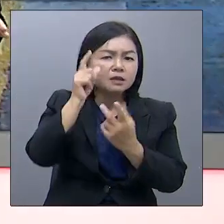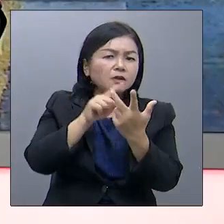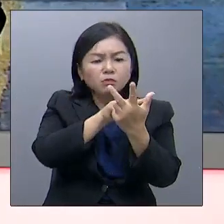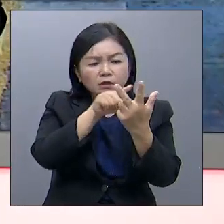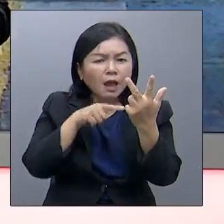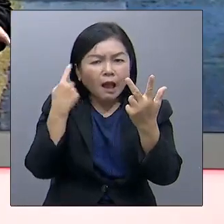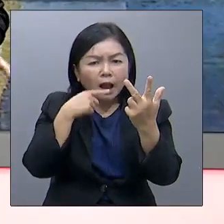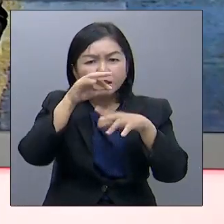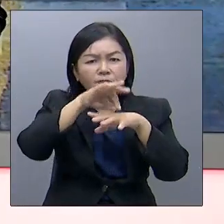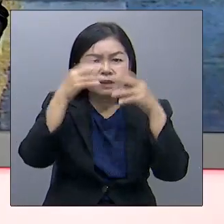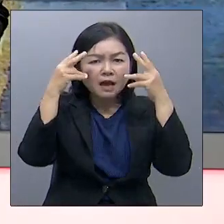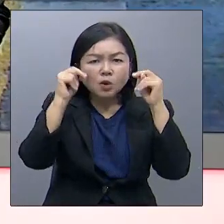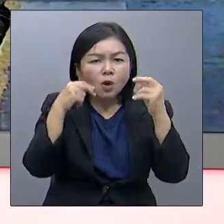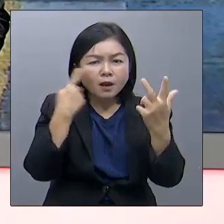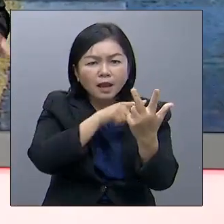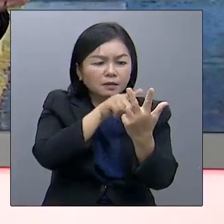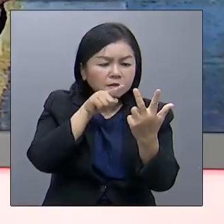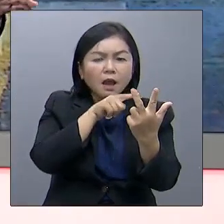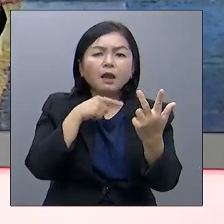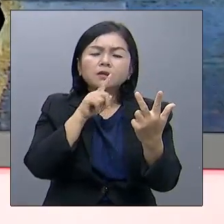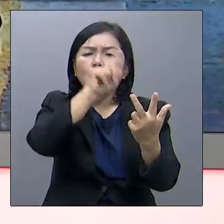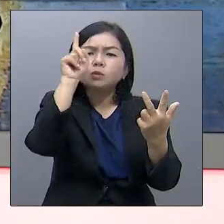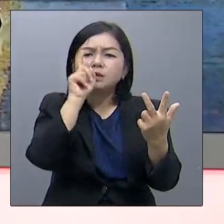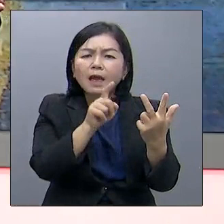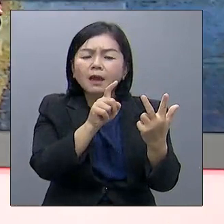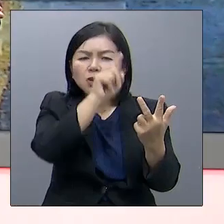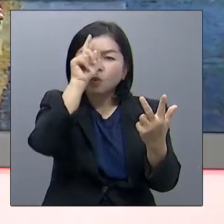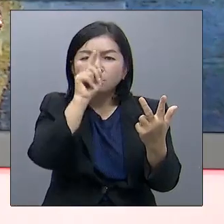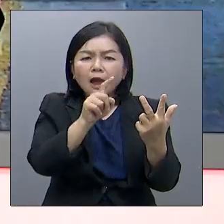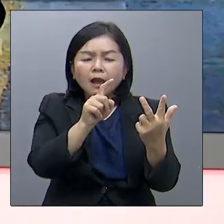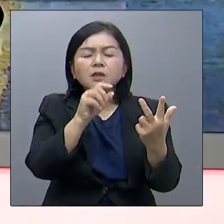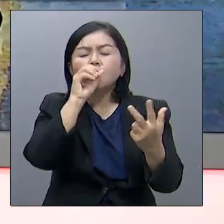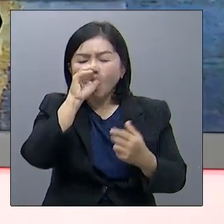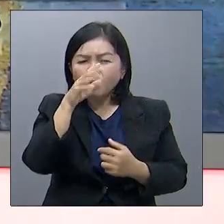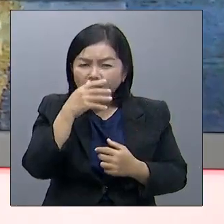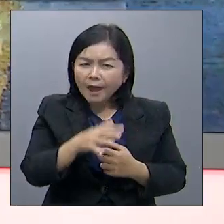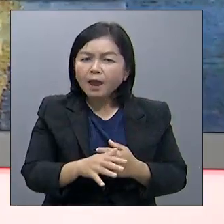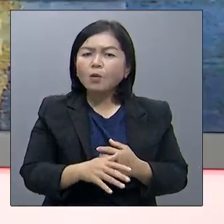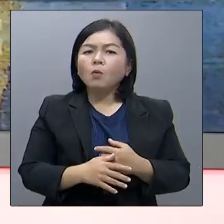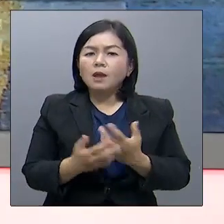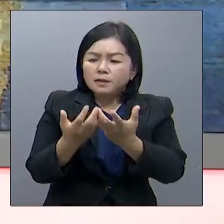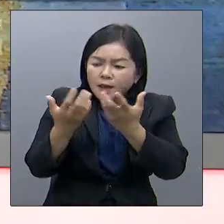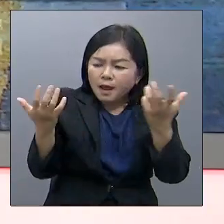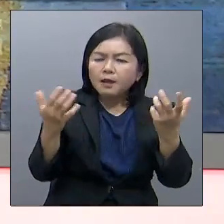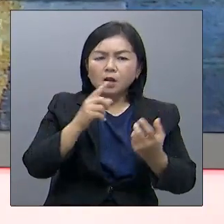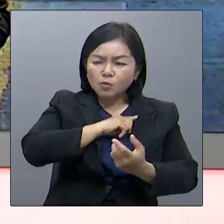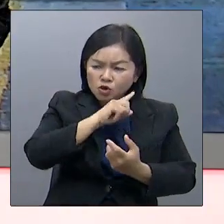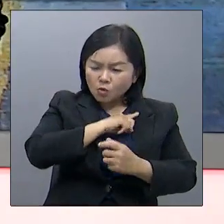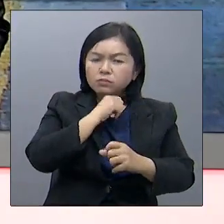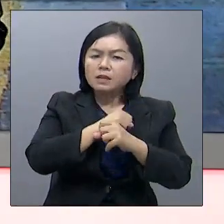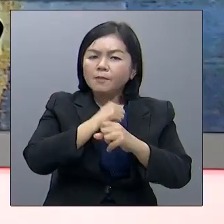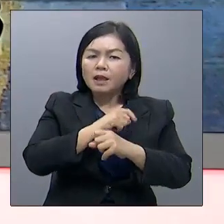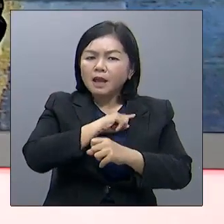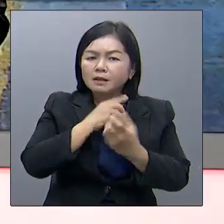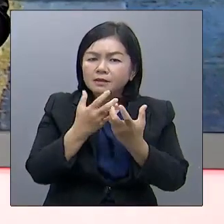ภาพซ้อนออกมาแล้วก็เป็นคำถามค่ะทั้งที่เจ้าตัวก็บอกแล้วค่ะว่าเขาแยกบทบาทหน้าที่กันแต่